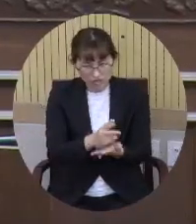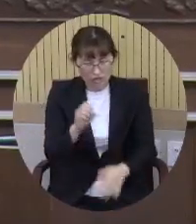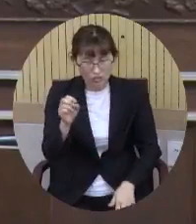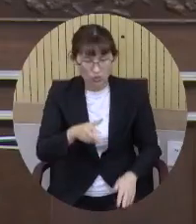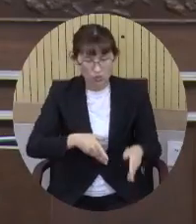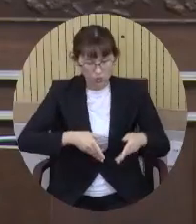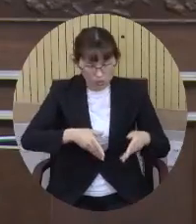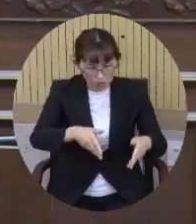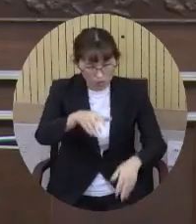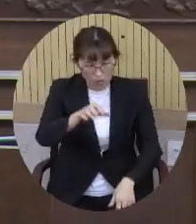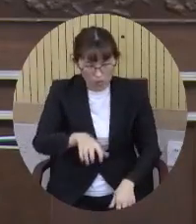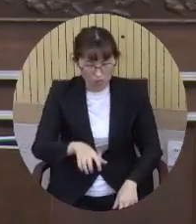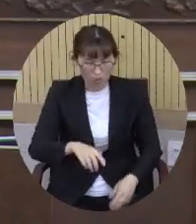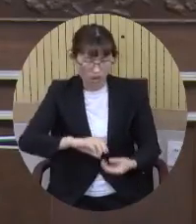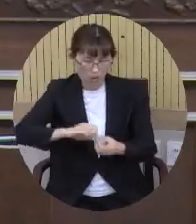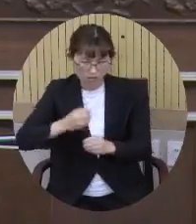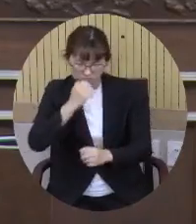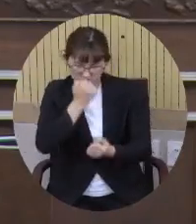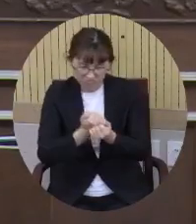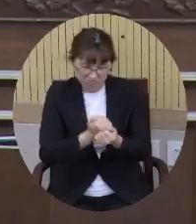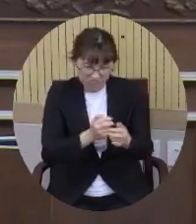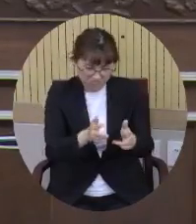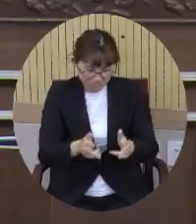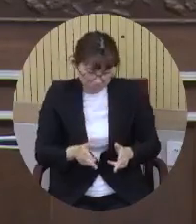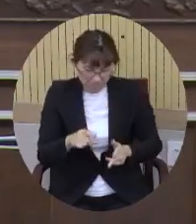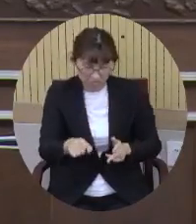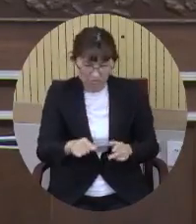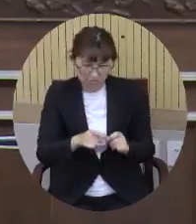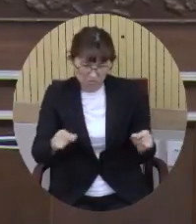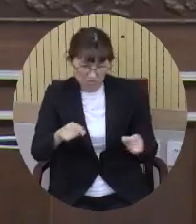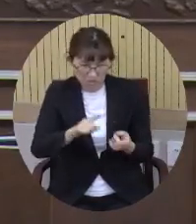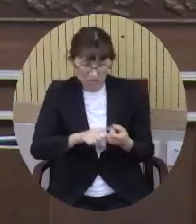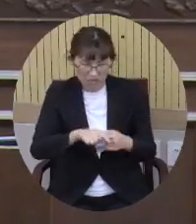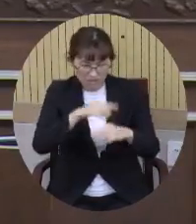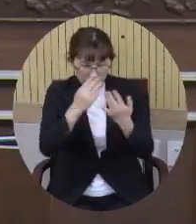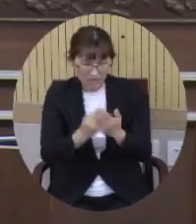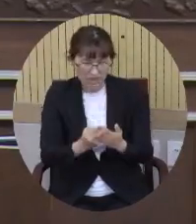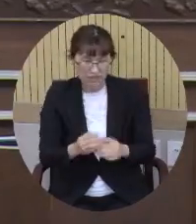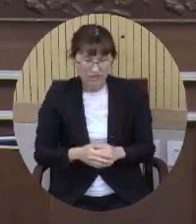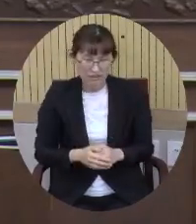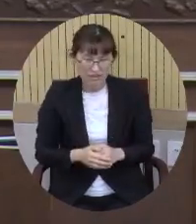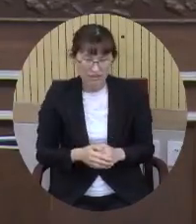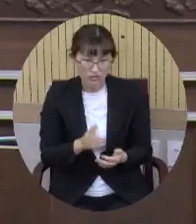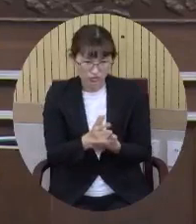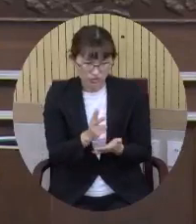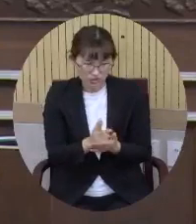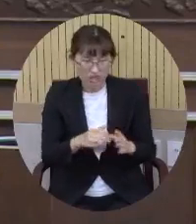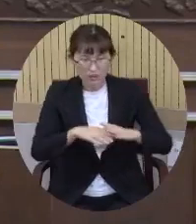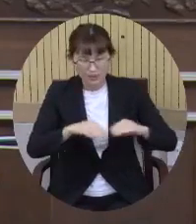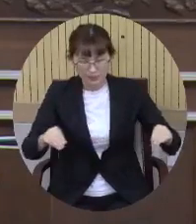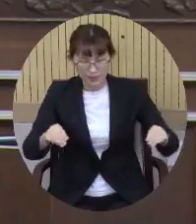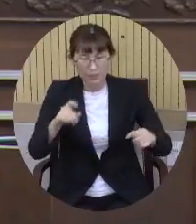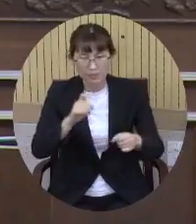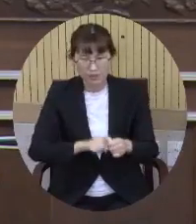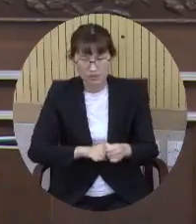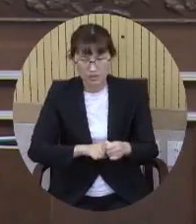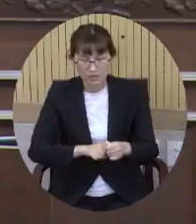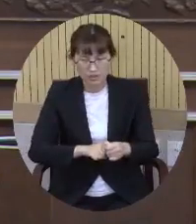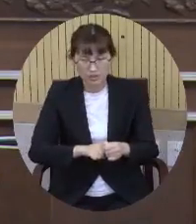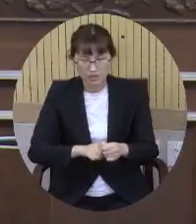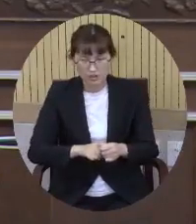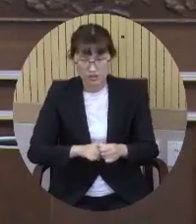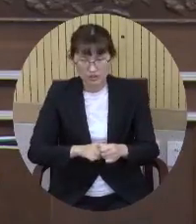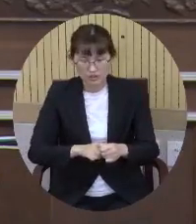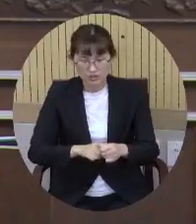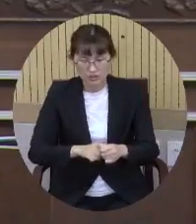도로에 무질서하게 장기 주차된 캠핑용 차량의 주차난을 해소하고자 캠핑용